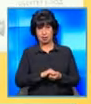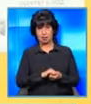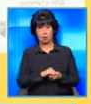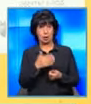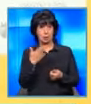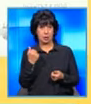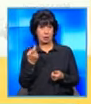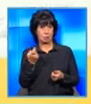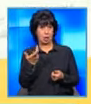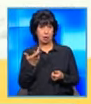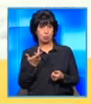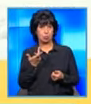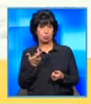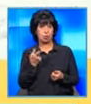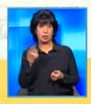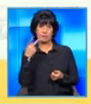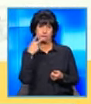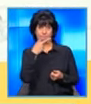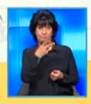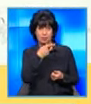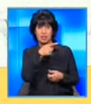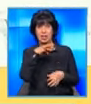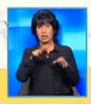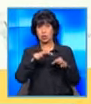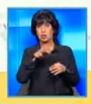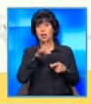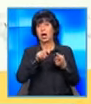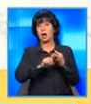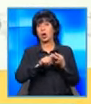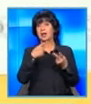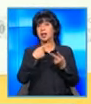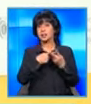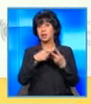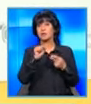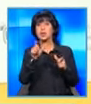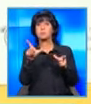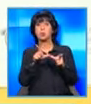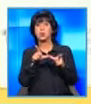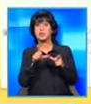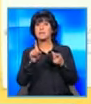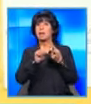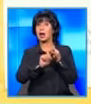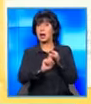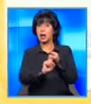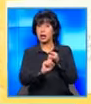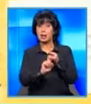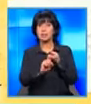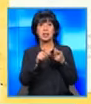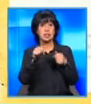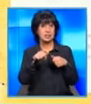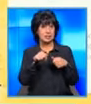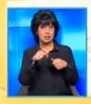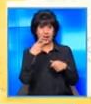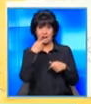Преди малко всъщност видяхте гласуването и на Корнелия Нинова, и на Мустафа Карадая. Ами сега не знам на фона на Христо